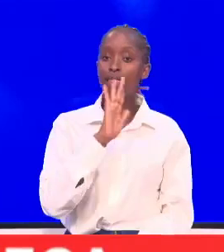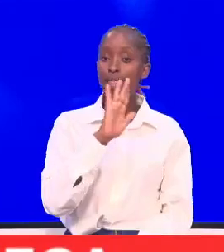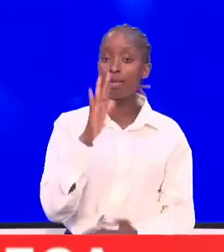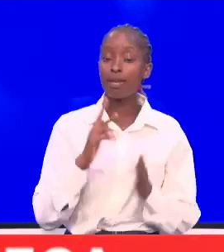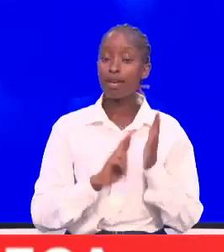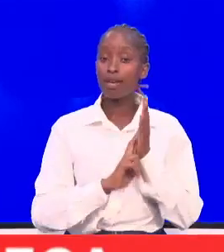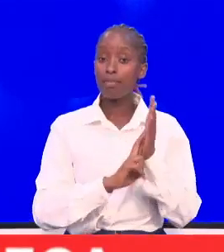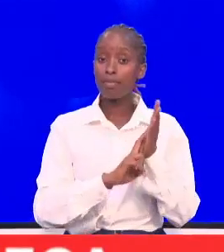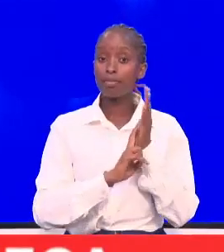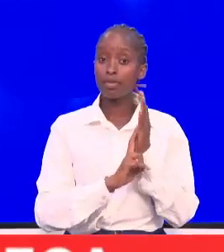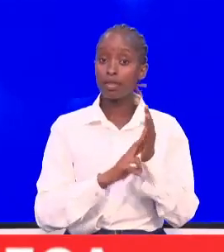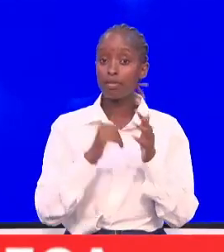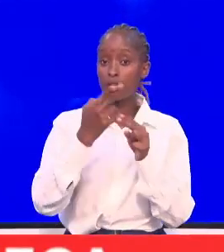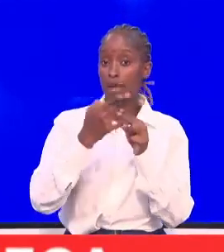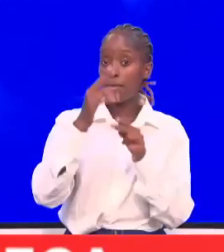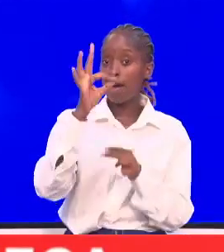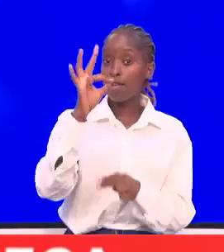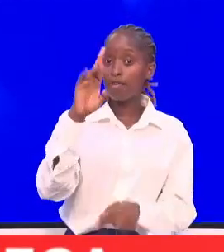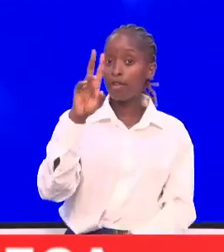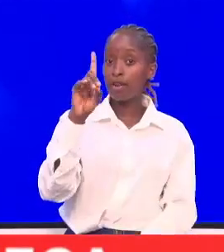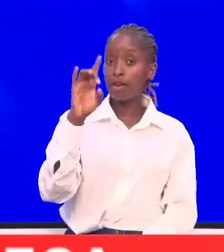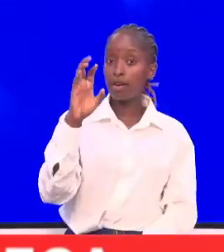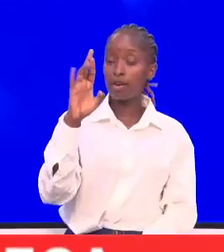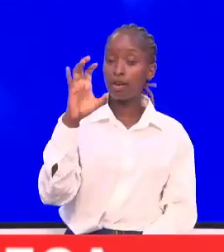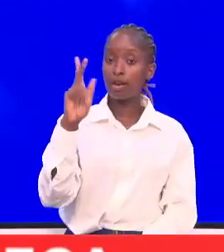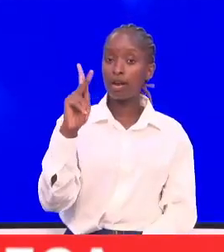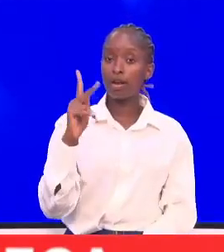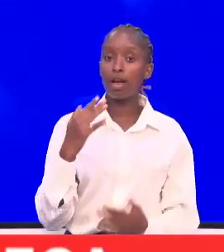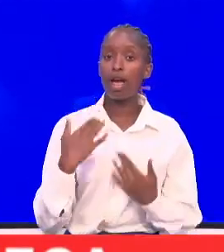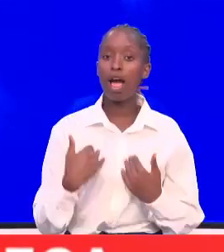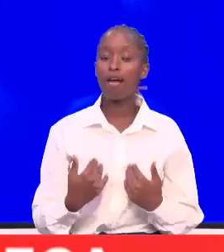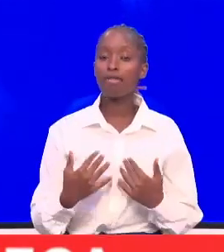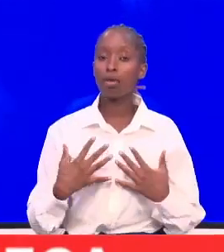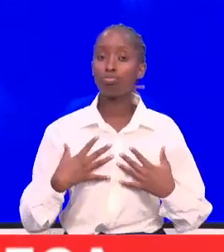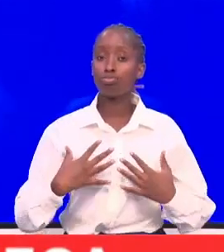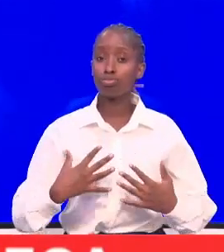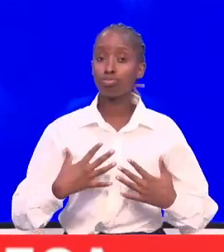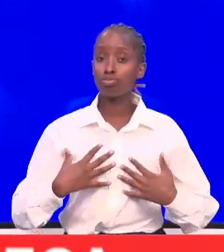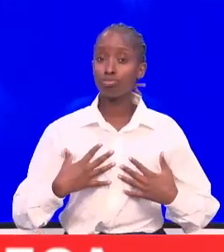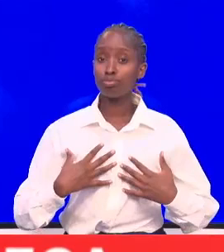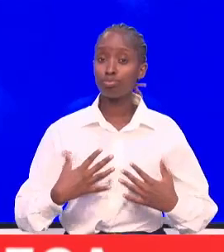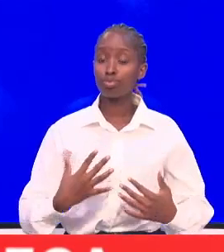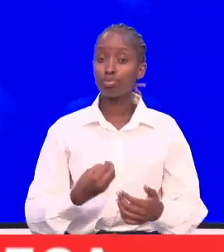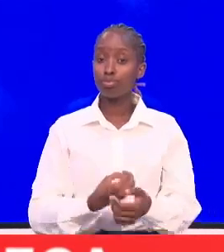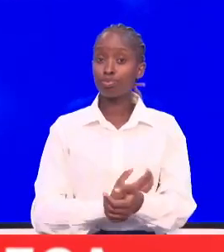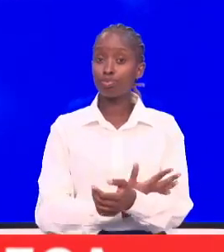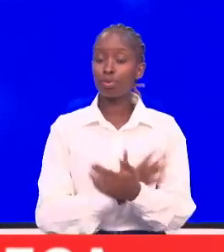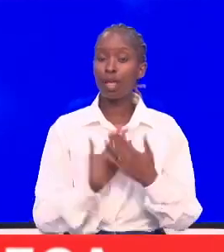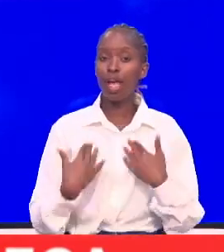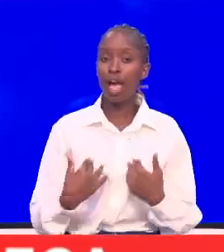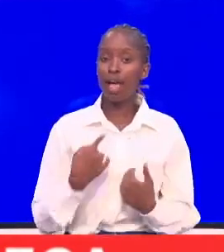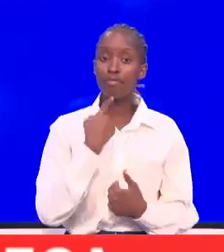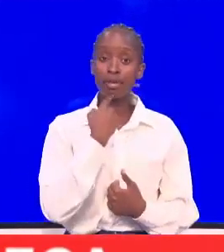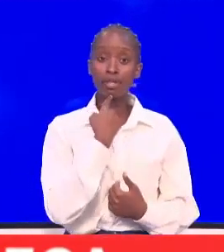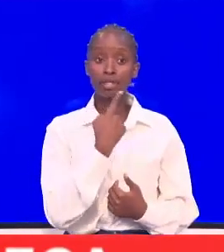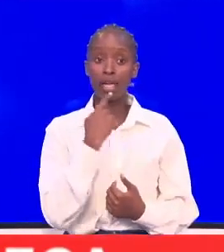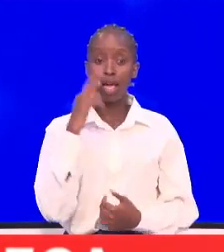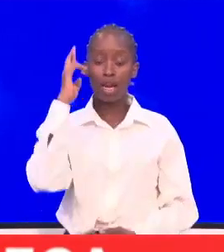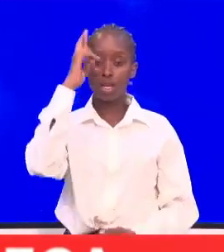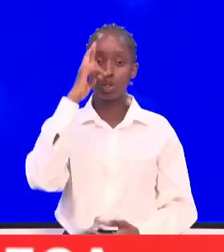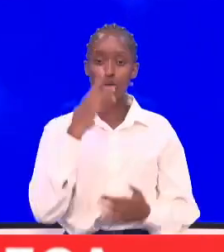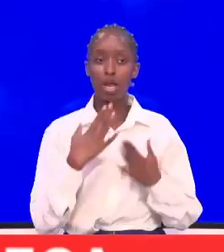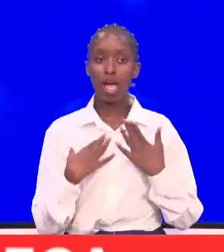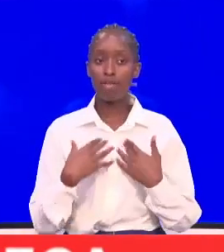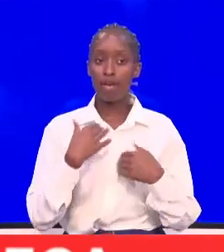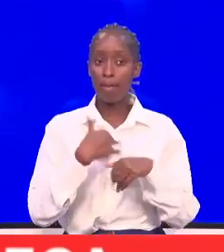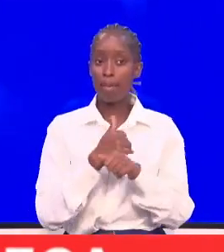Watitwa aliyefariki kutokana na saratani ya mapafu, wakilishi wadi wa kaunti ya Kakamega wamesema kuwa ipo haja ya kujenga